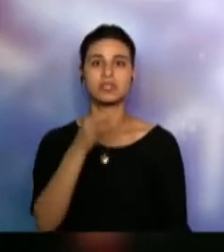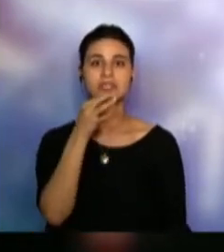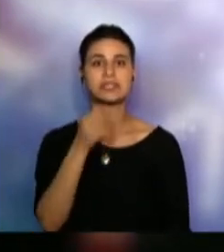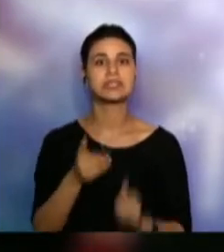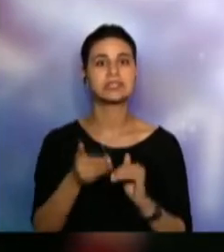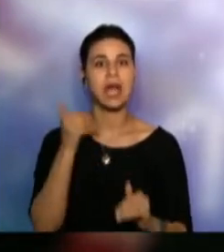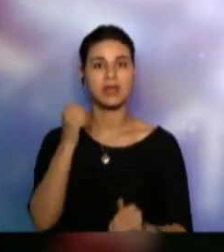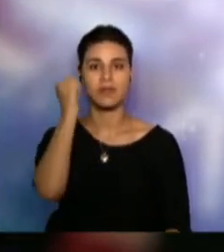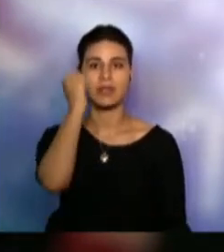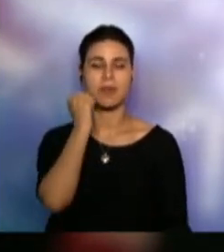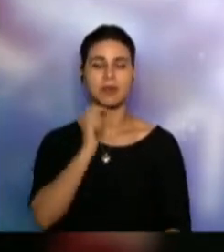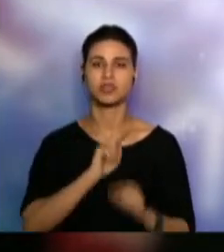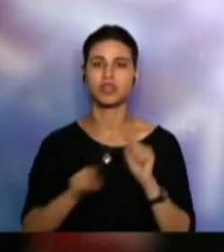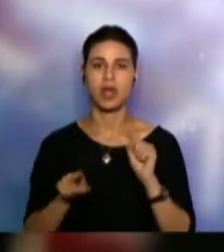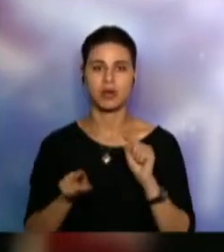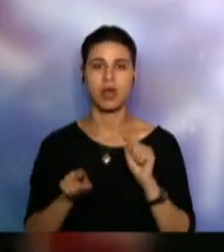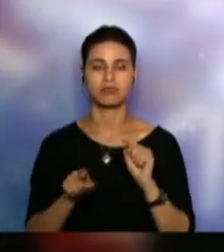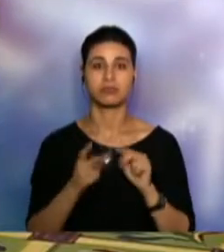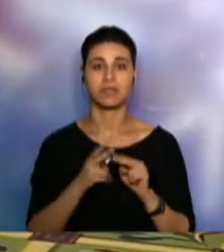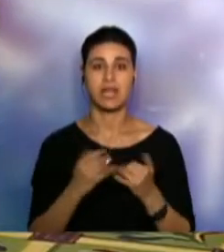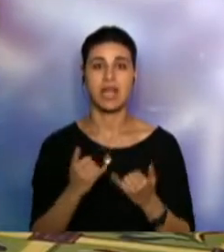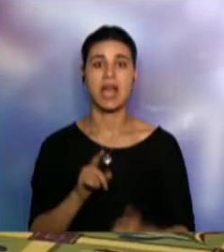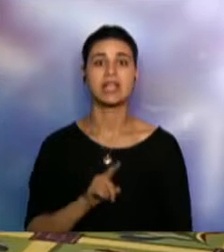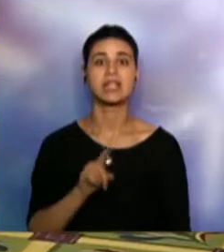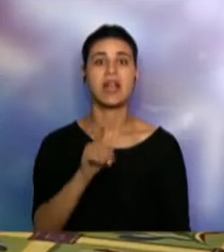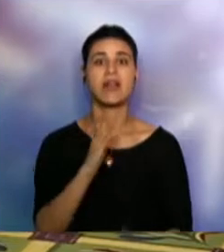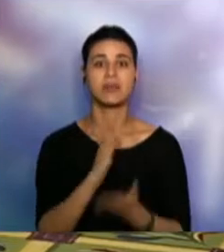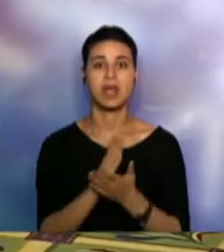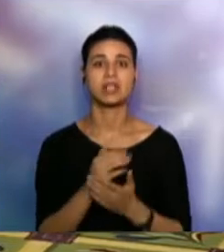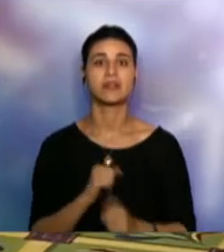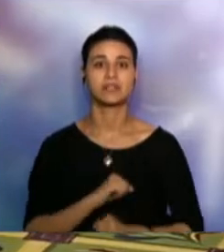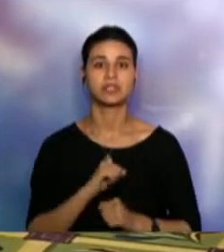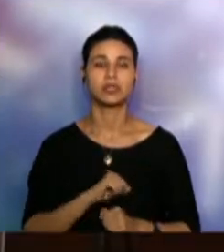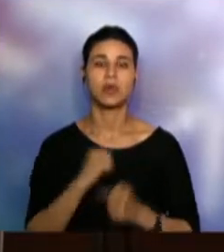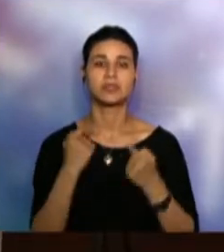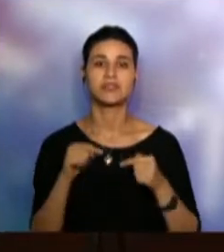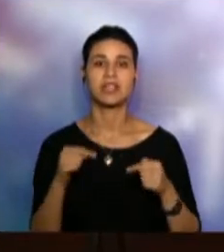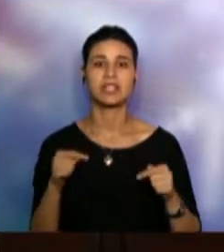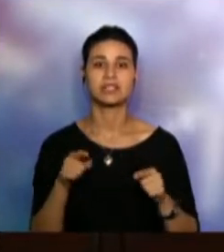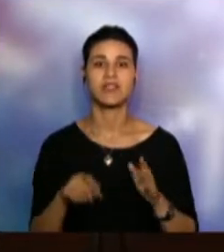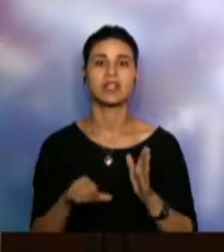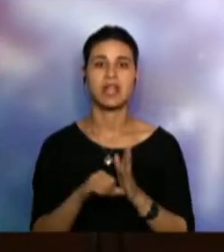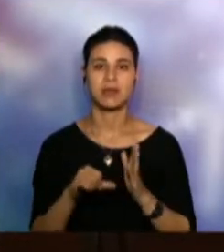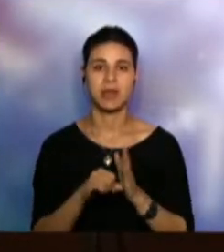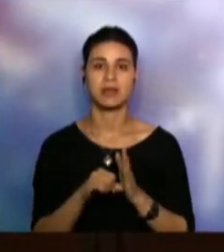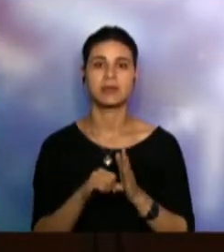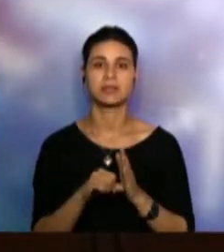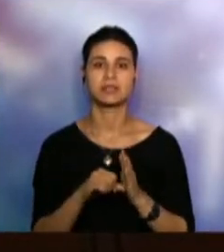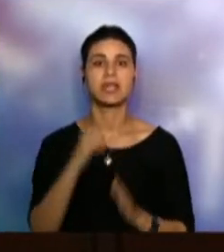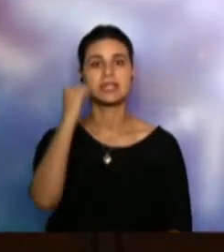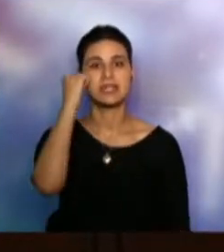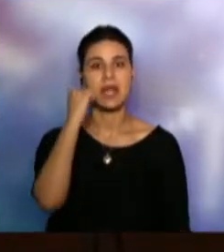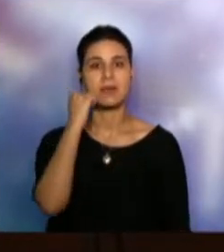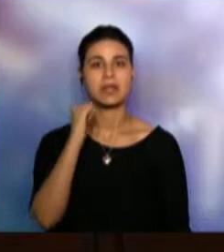დაბერებას იწვევდეს. ამ ეტაპზე კვლევა თაგვებთან მიმდინარეობს და ვცდილობთ სხვადასხვა ჰიპოთეზის დახმარებით დაბერების